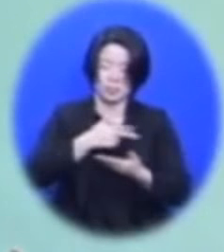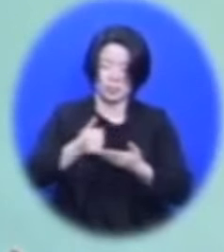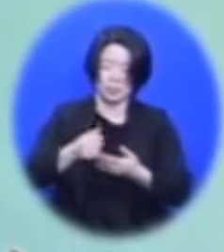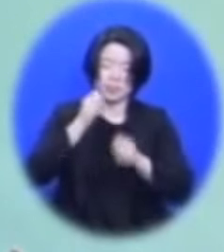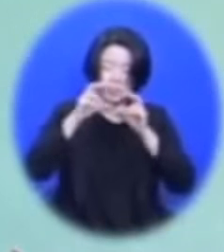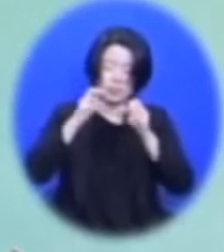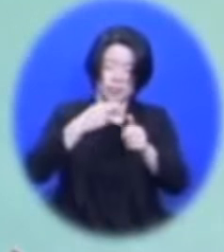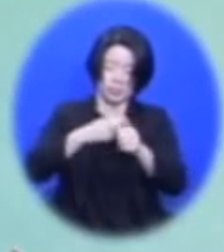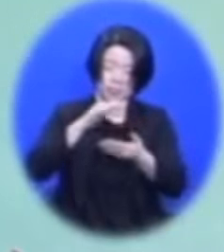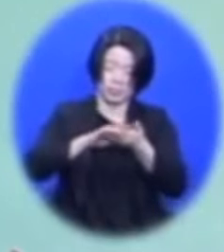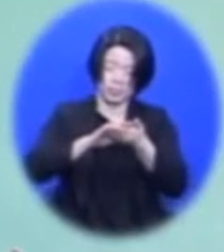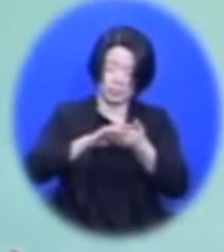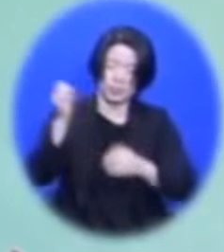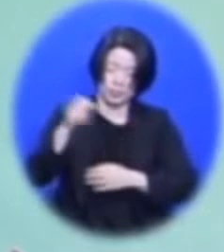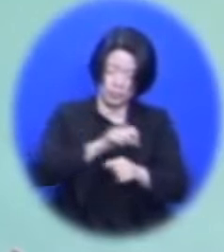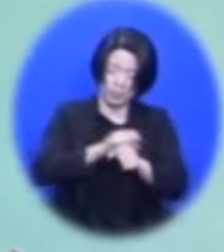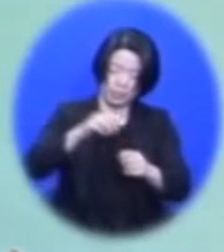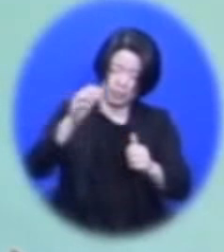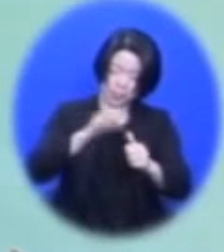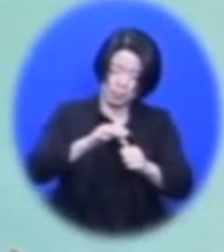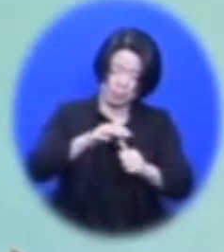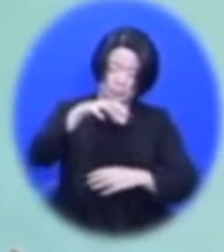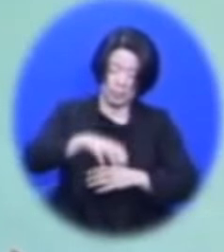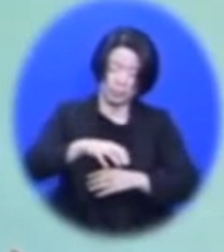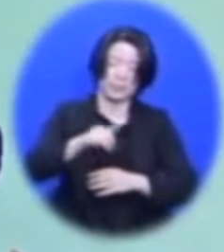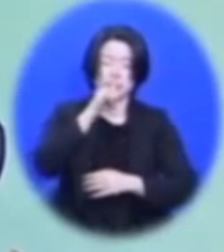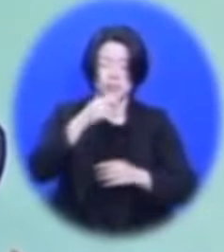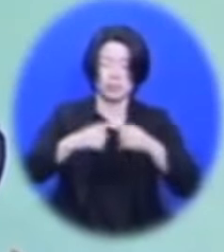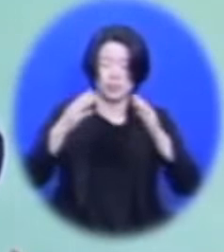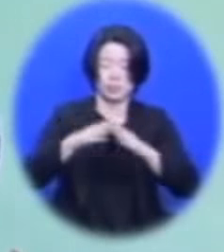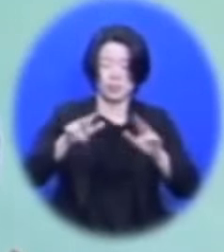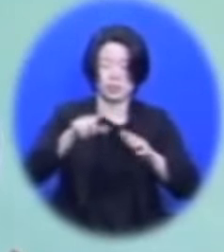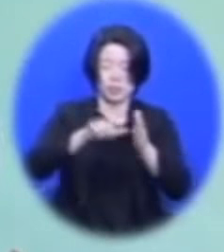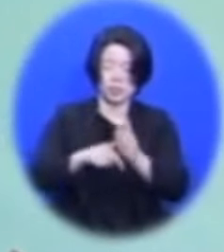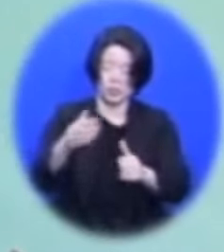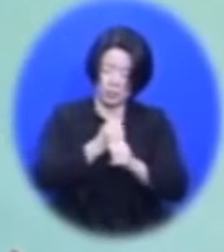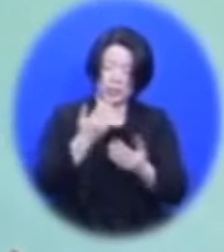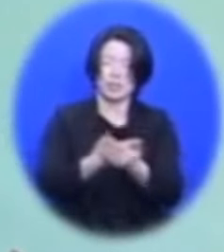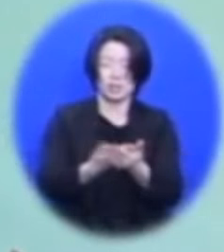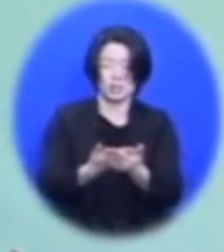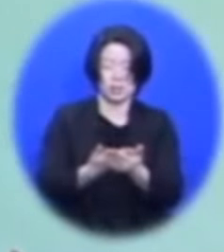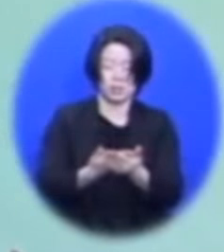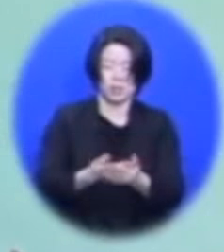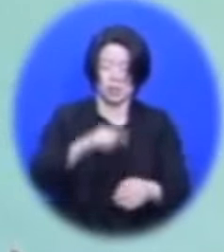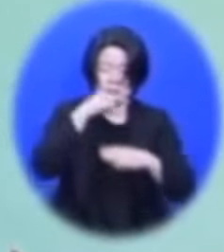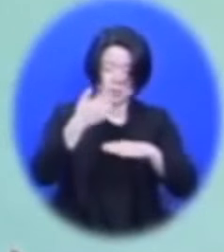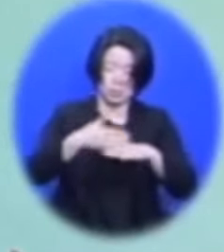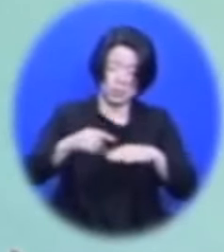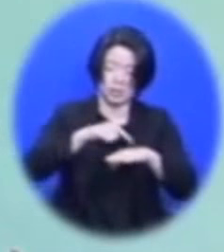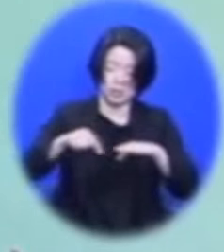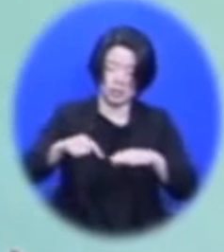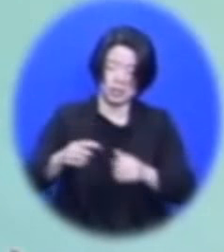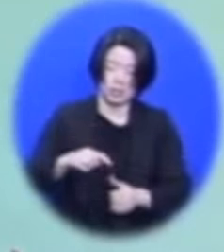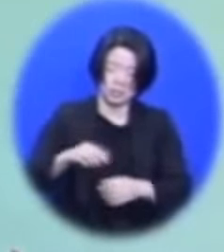선교사님들, 특히 핍박당하는 곳에 있는 교회들을 주님이 이 시간에도 붙들어 주소서. 북한에 있는 동포들이